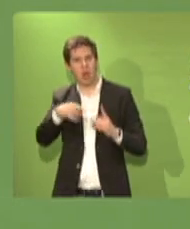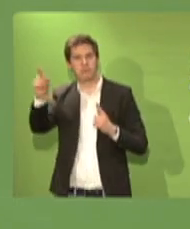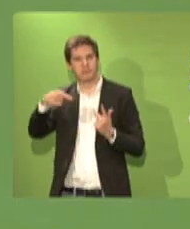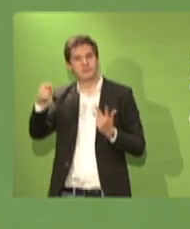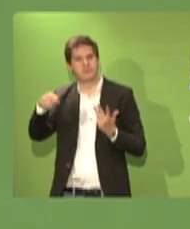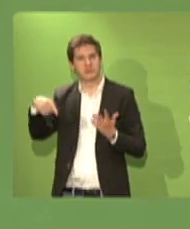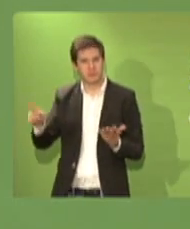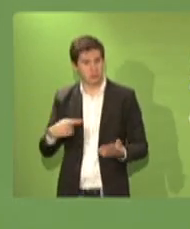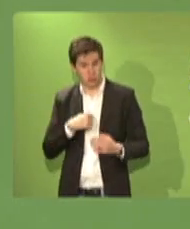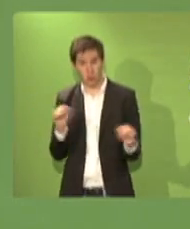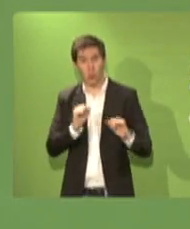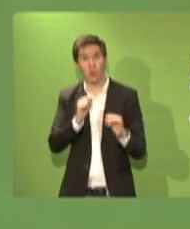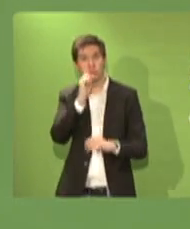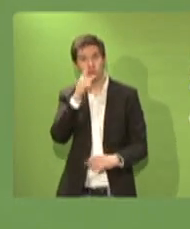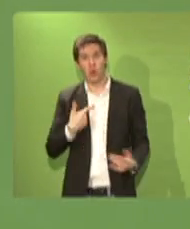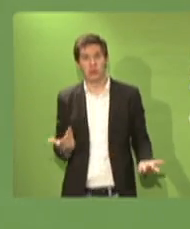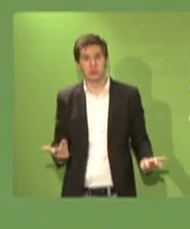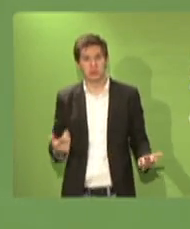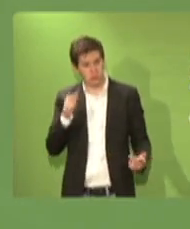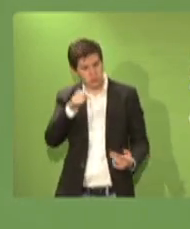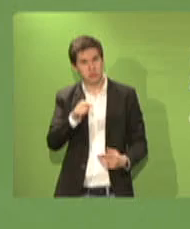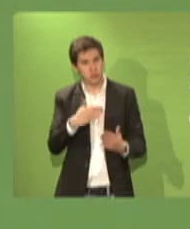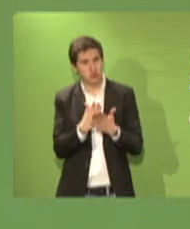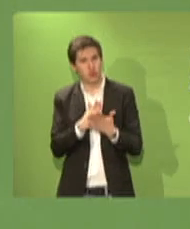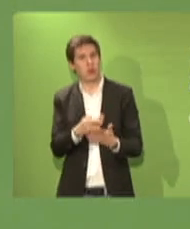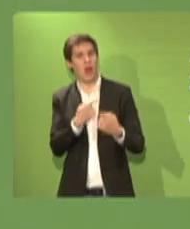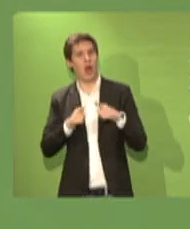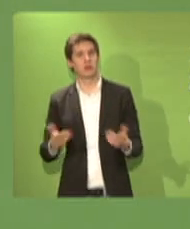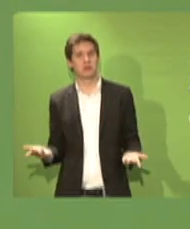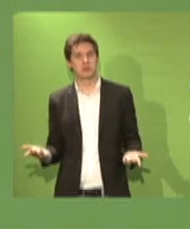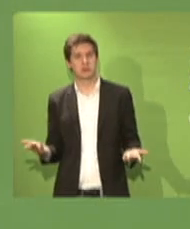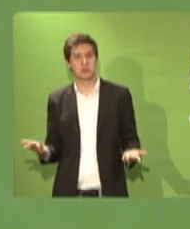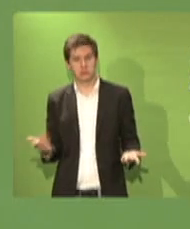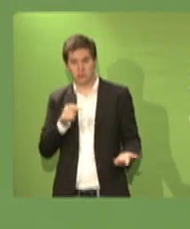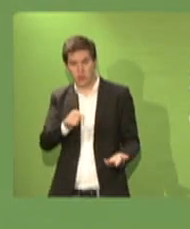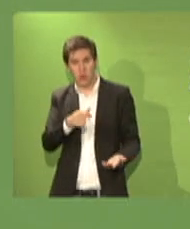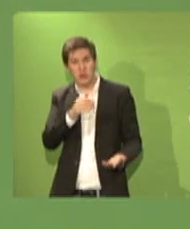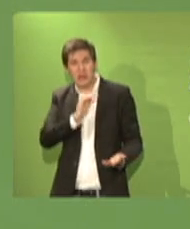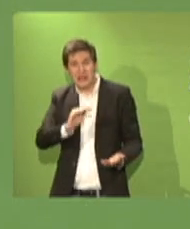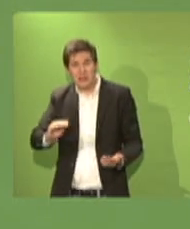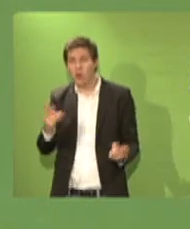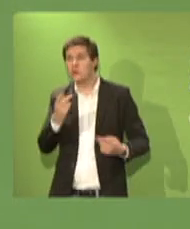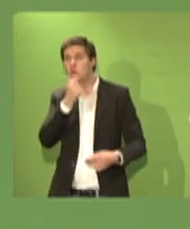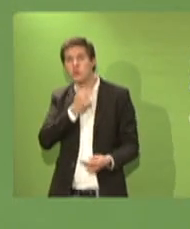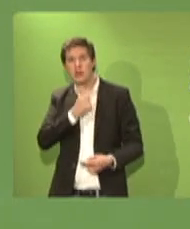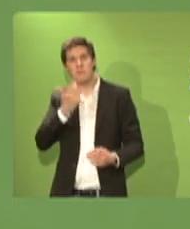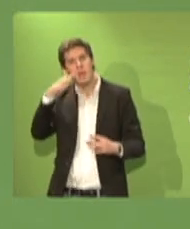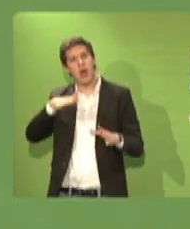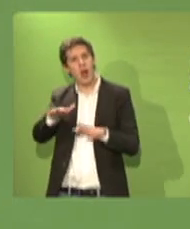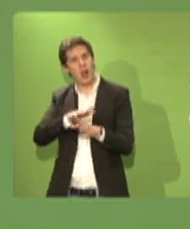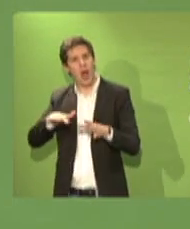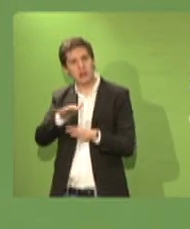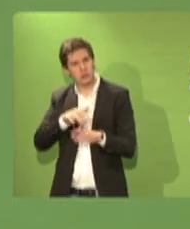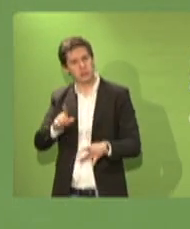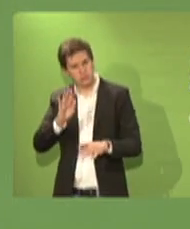ziemlich stolz, weil die sind da nur woanders. Kinder und Jugendliche in ländlichen Räumen haben